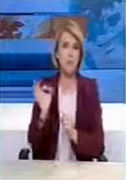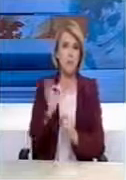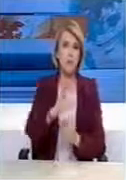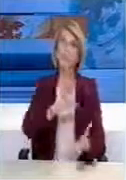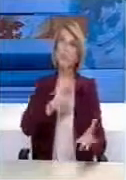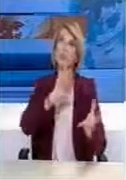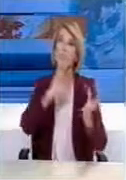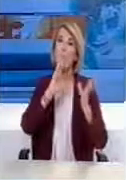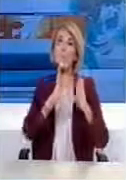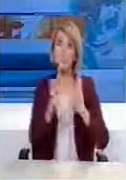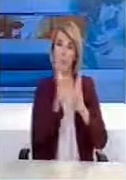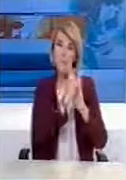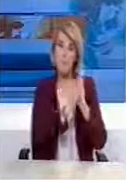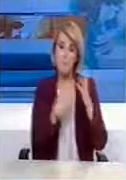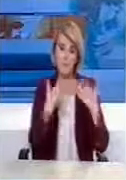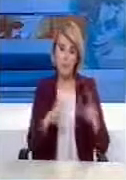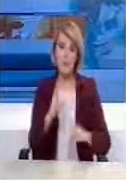καταγραφεί και